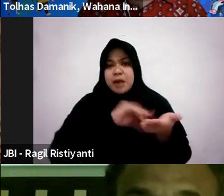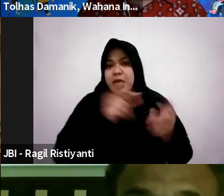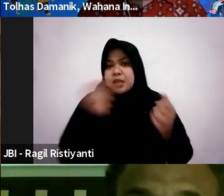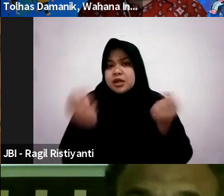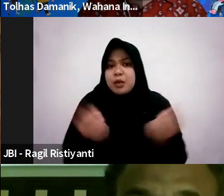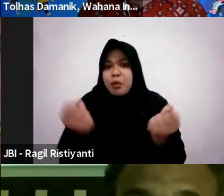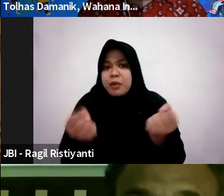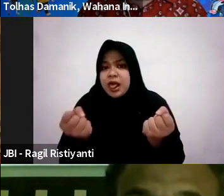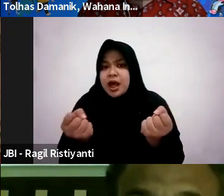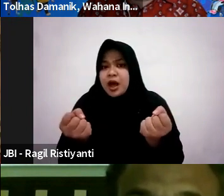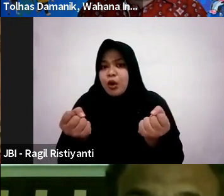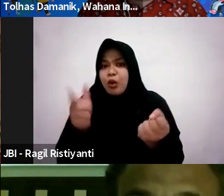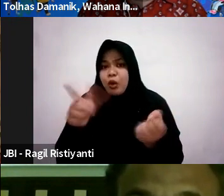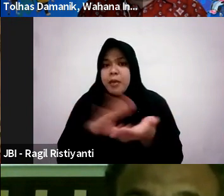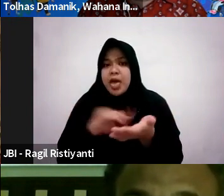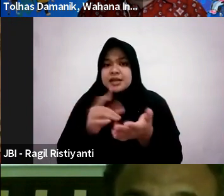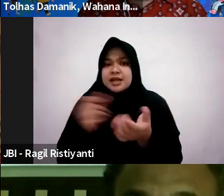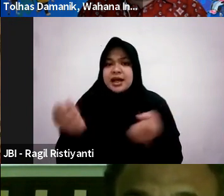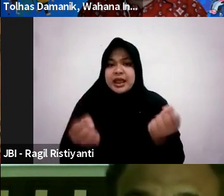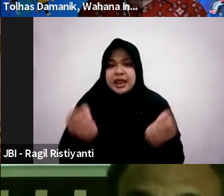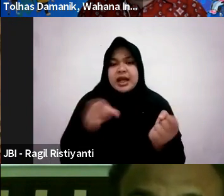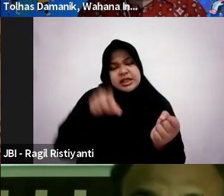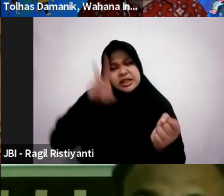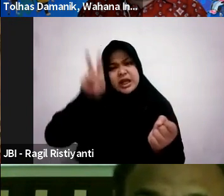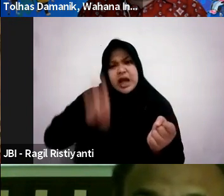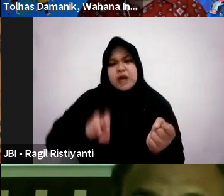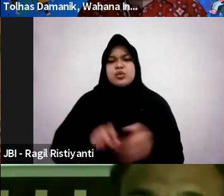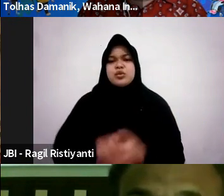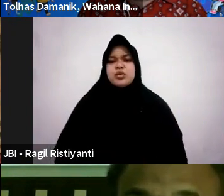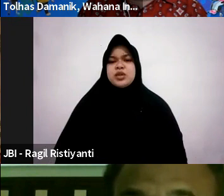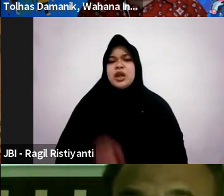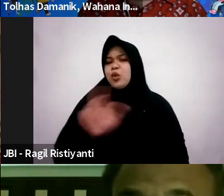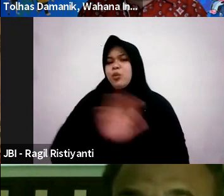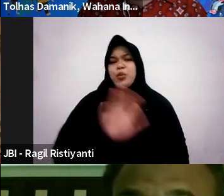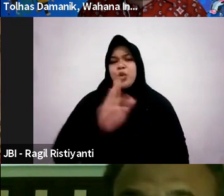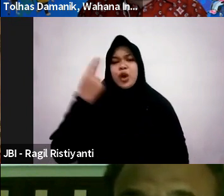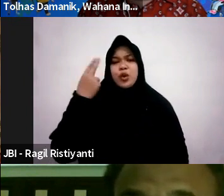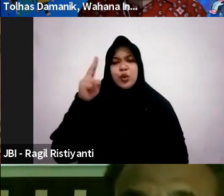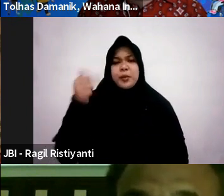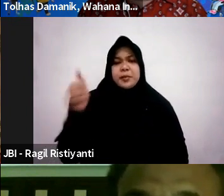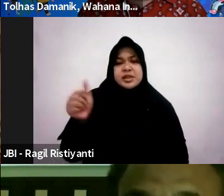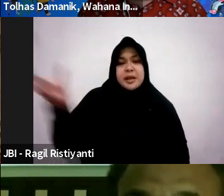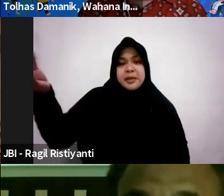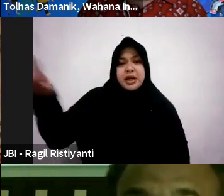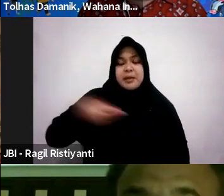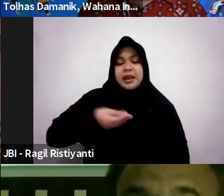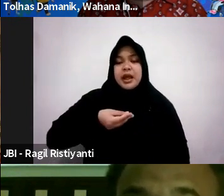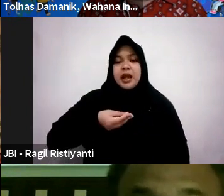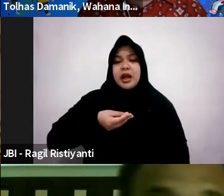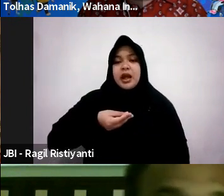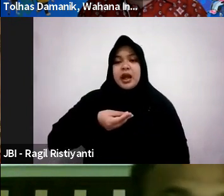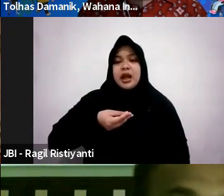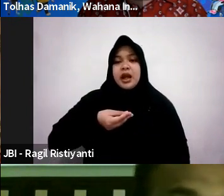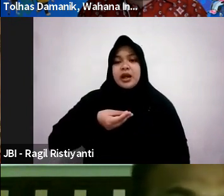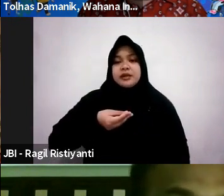gitu belajarnya pir disini harus gitu karena sebenarnya itu bukan untuk dia bisa mendapatkan apa namanya untuk